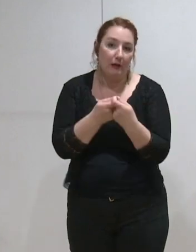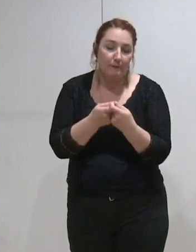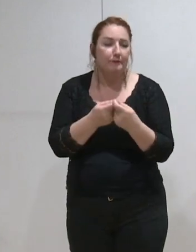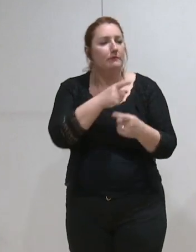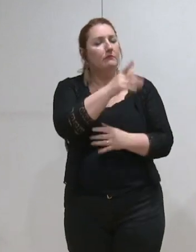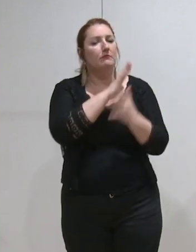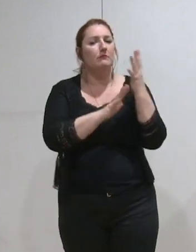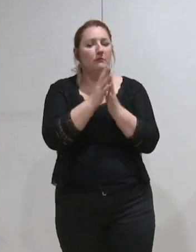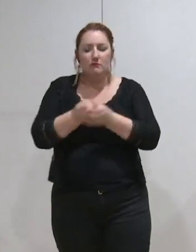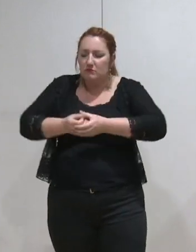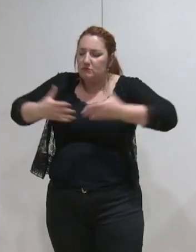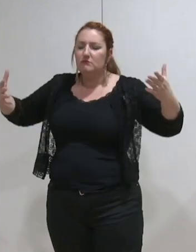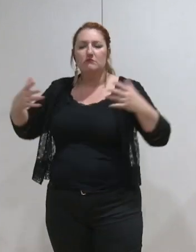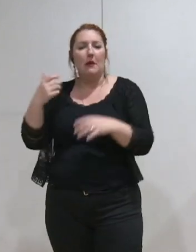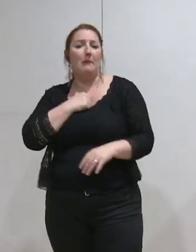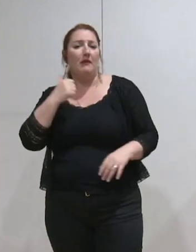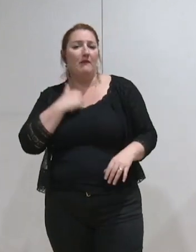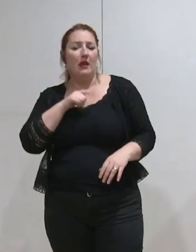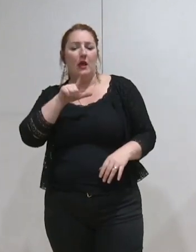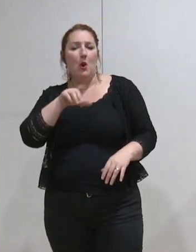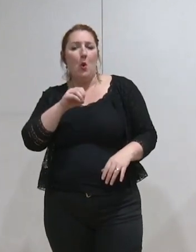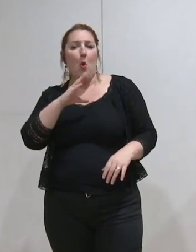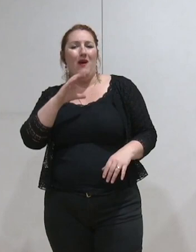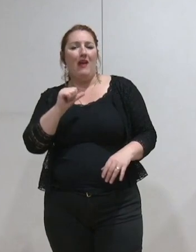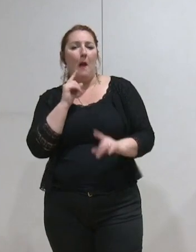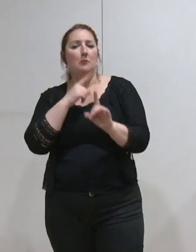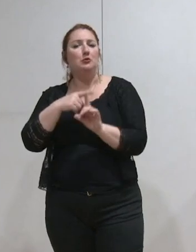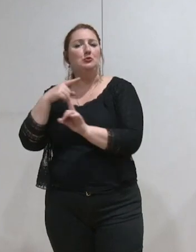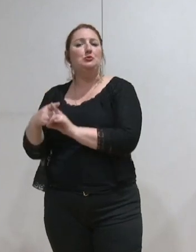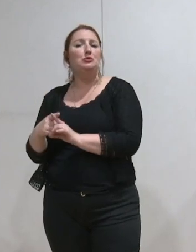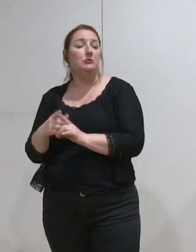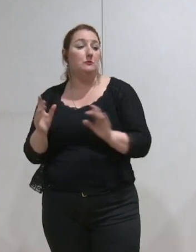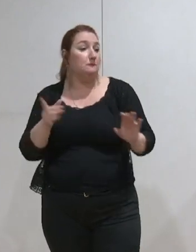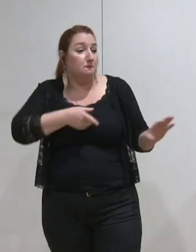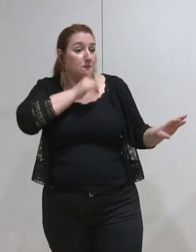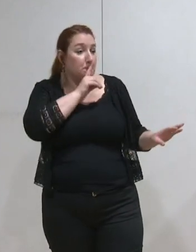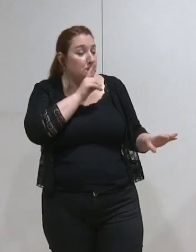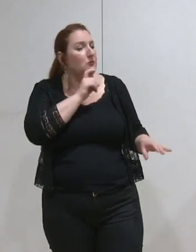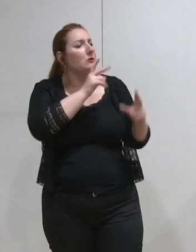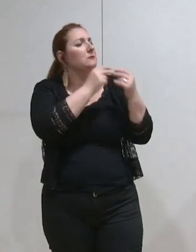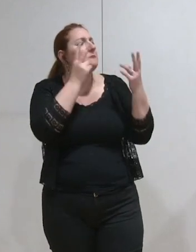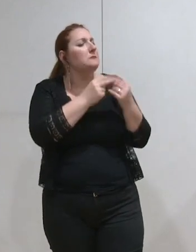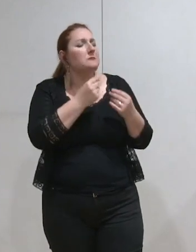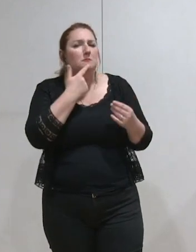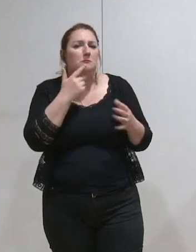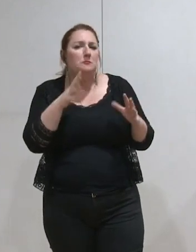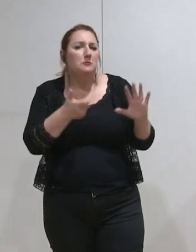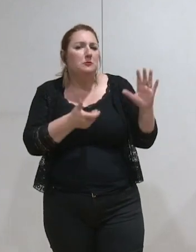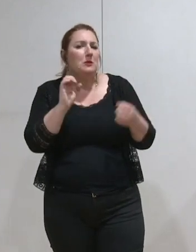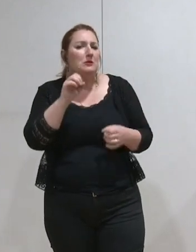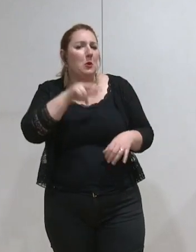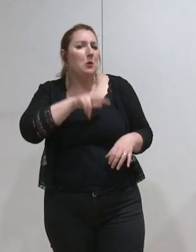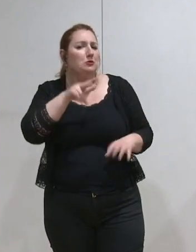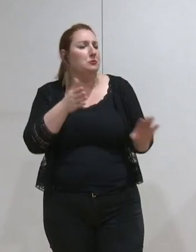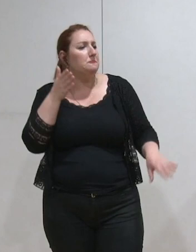le dispositif loca++ n'est pas évoqué dans la délibération vous en avez parlé dans votre intervention pour évoquer une soixantaine de logements en